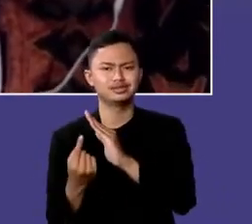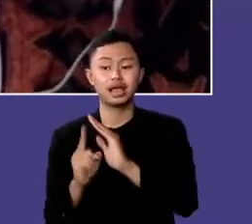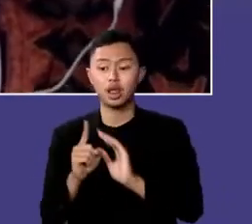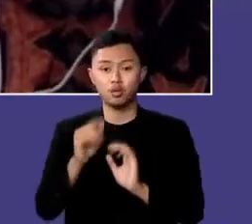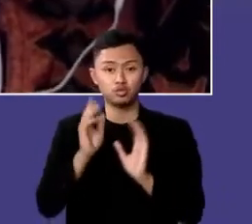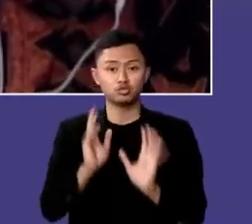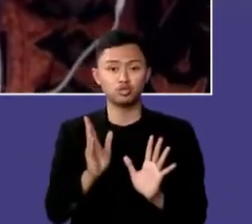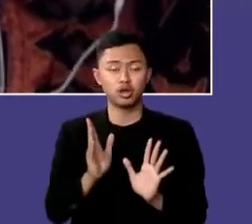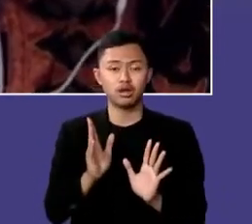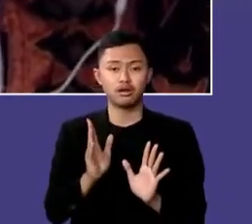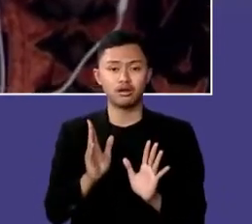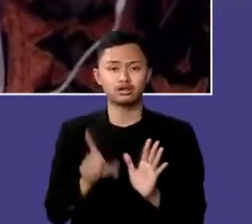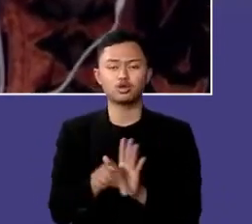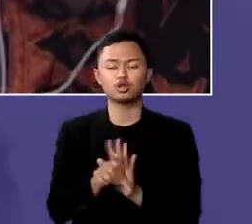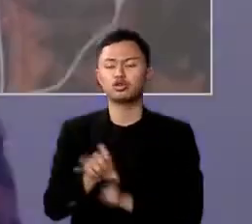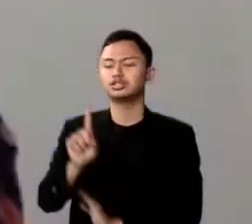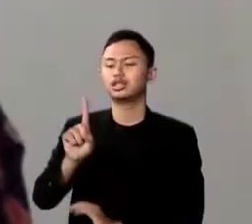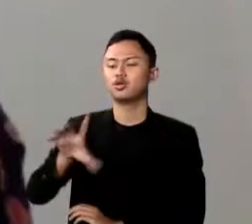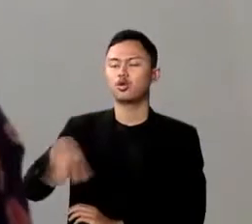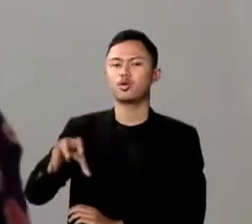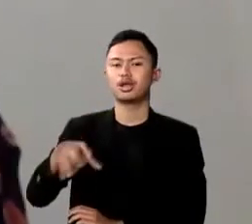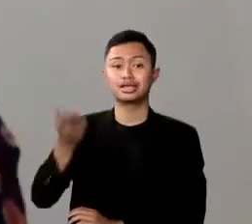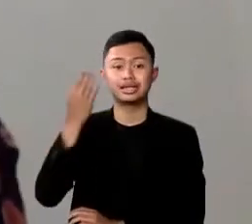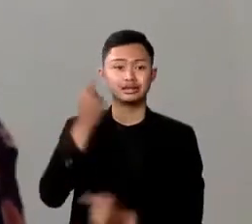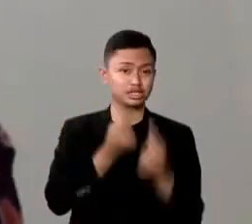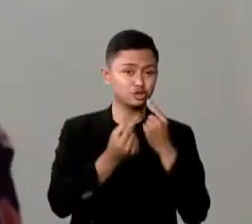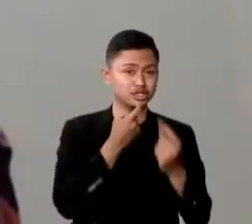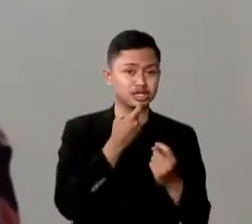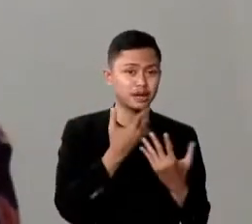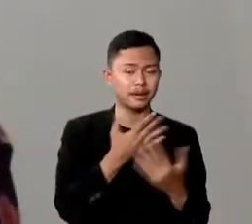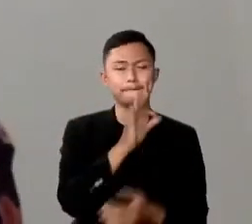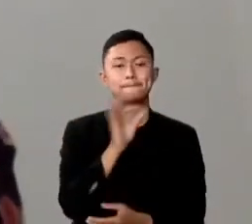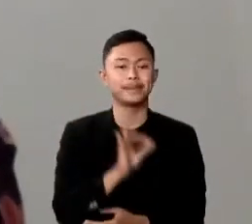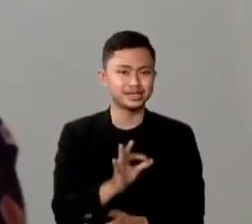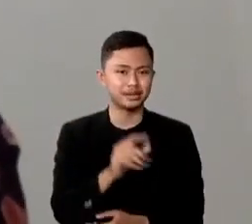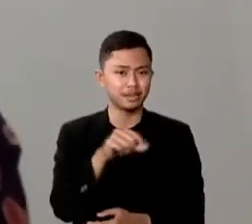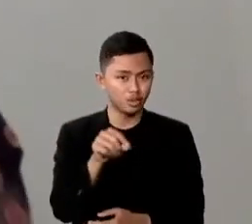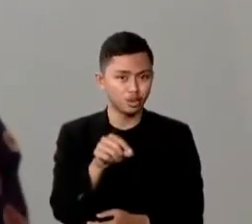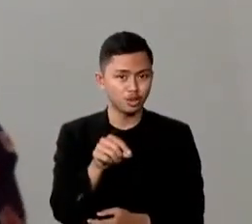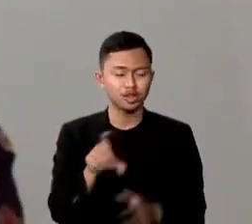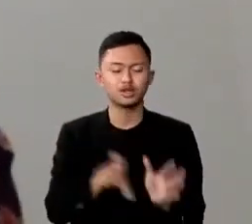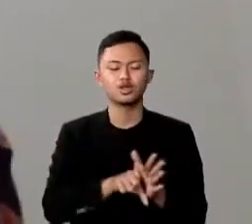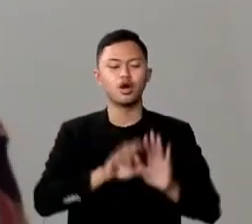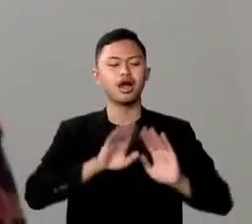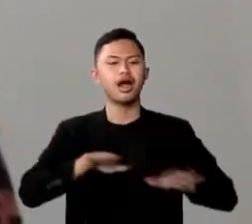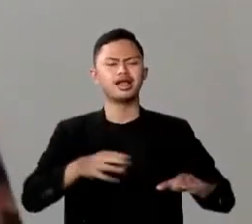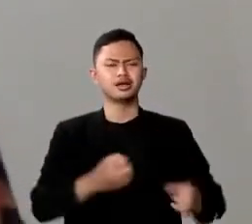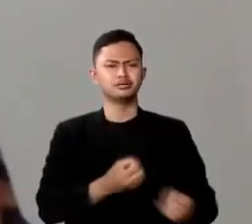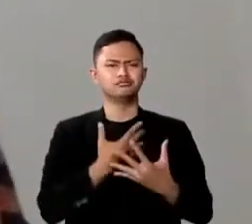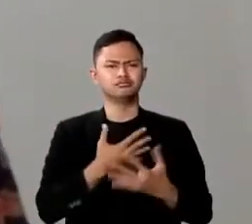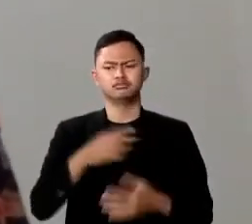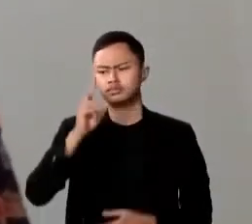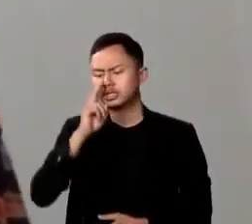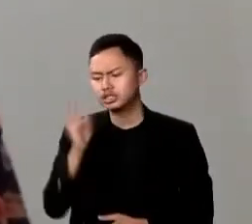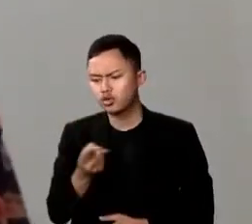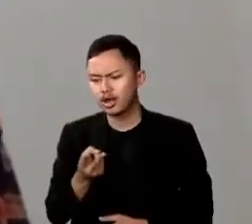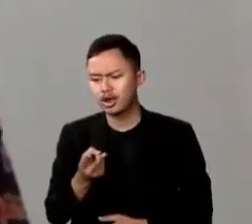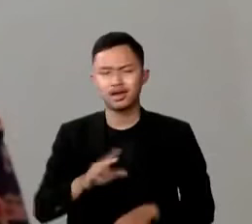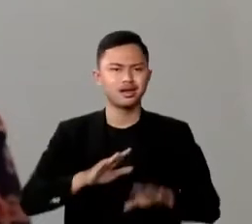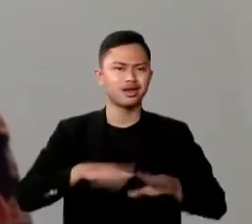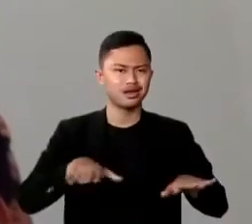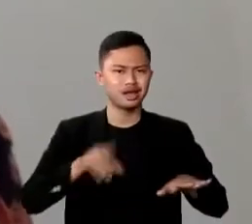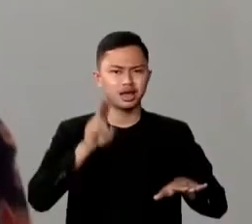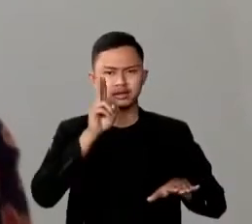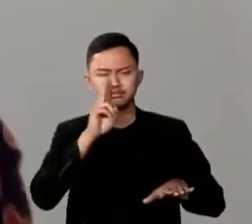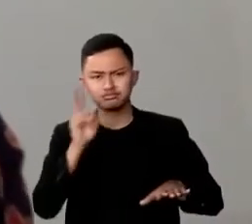terjadi pada satu keluarga kan tadi kita bilang bicara persentase nih kalau terjadi karena kita ke saudara kita Pernahkan